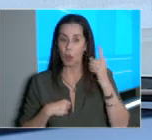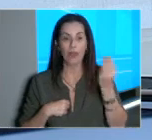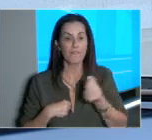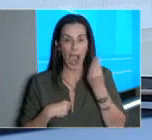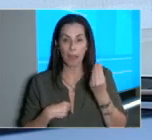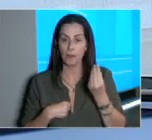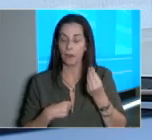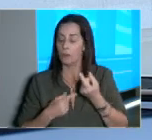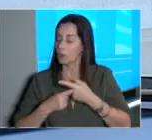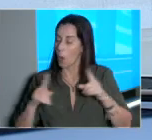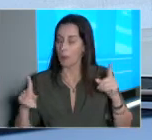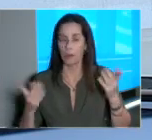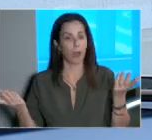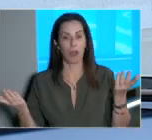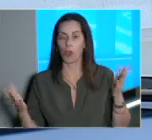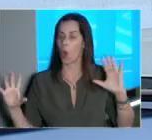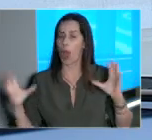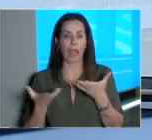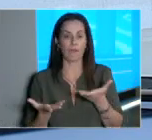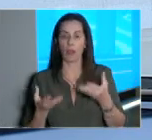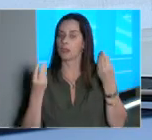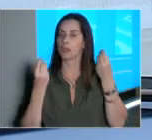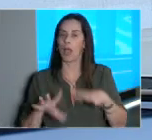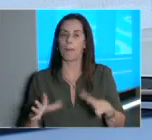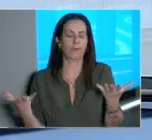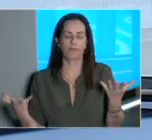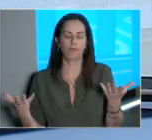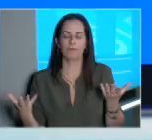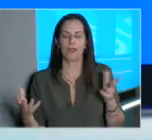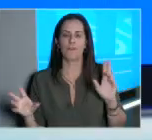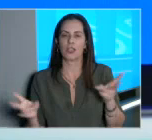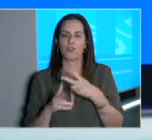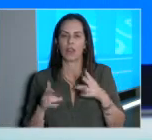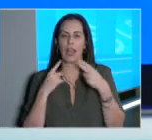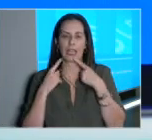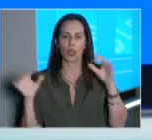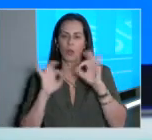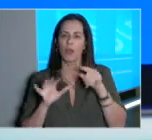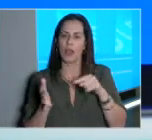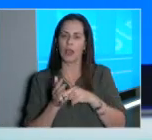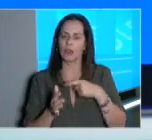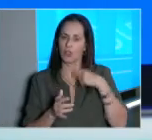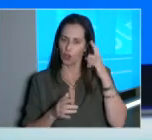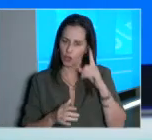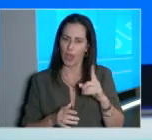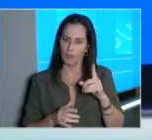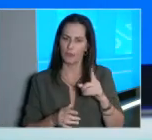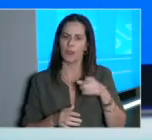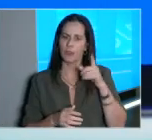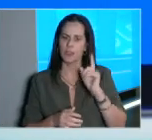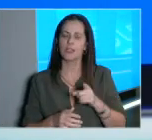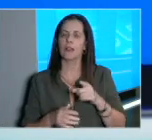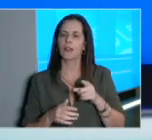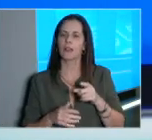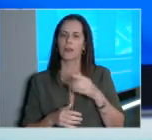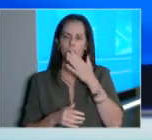ביטויים מסוגים שונים, כל החברה הזאת תאבד את המרקם שלה, ואז אי אפשר יהיה להגיד כלום. ולכן אני חושבת שצריך